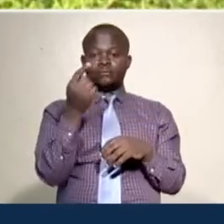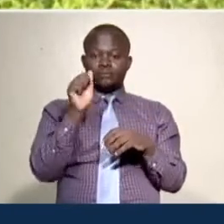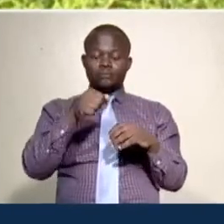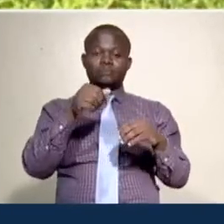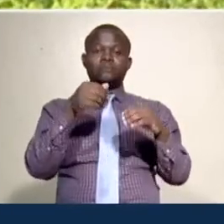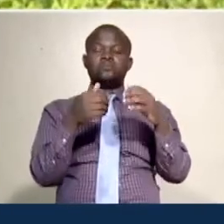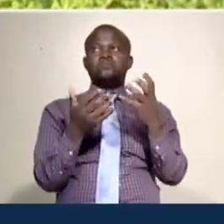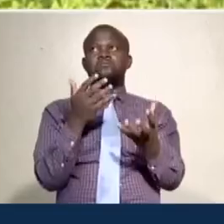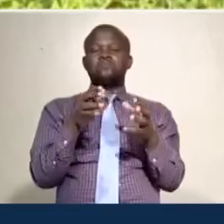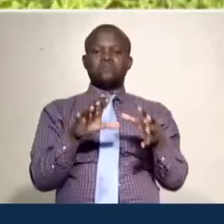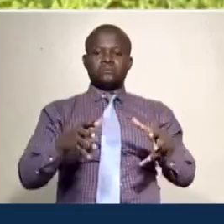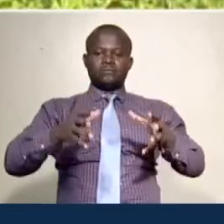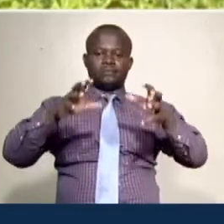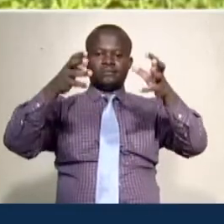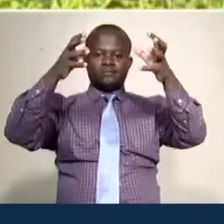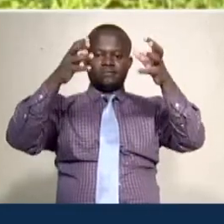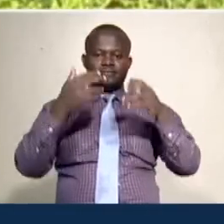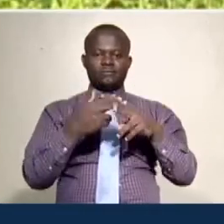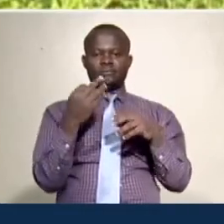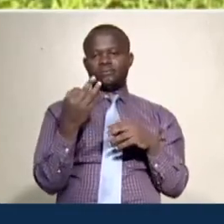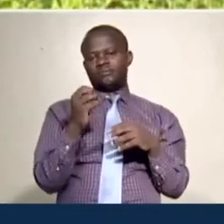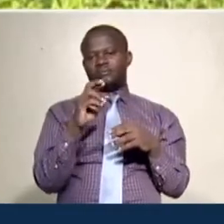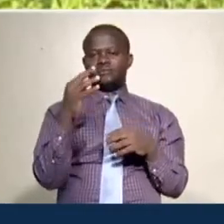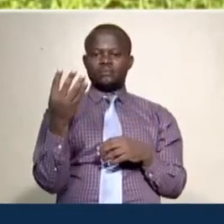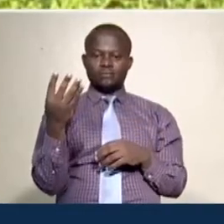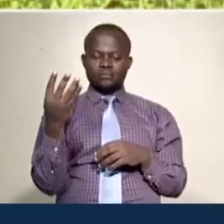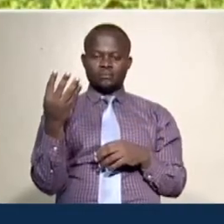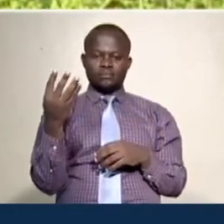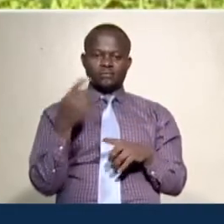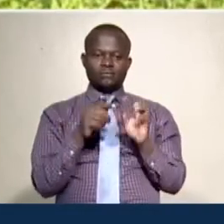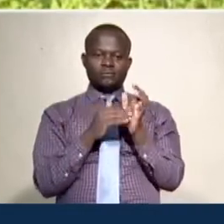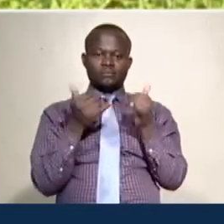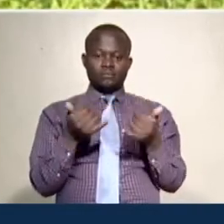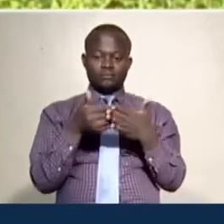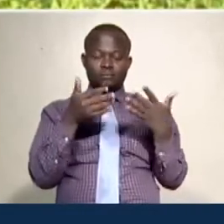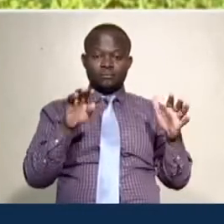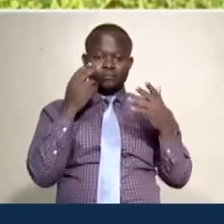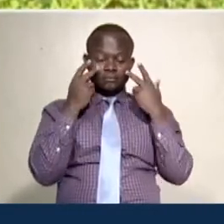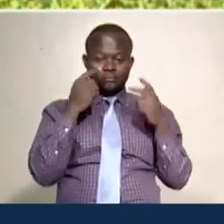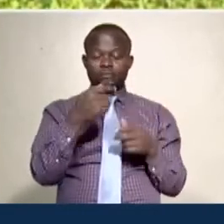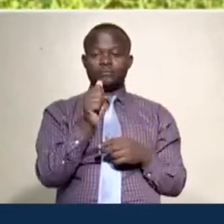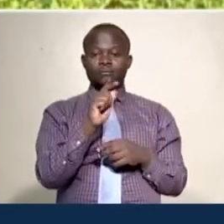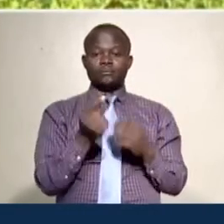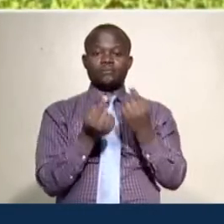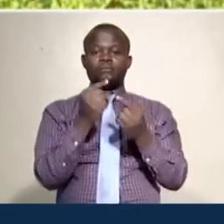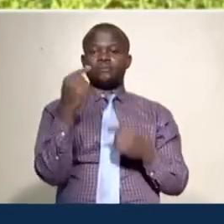gucana nk'imifuka hagati itatu nini. Ariko ubu kuva naboneye gaze nsigaye ncana